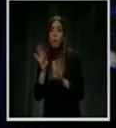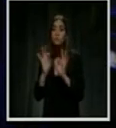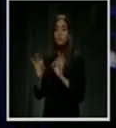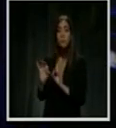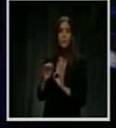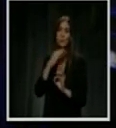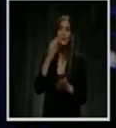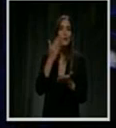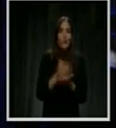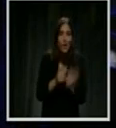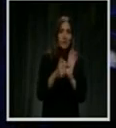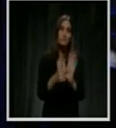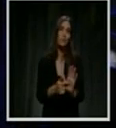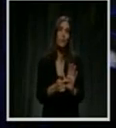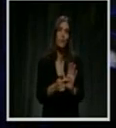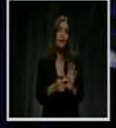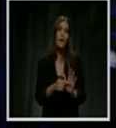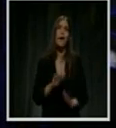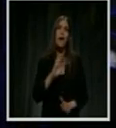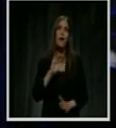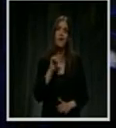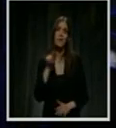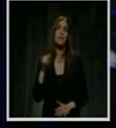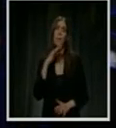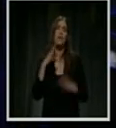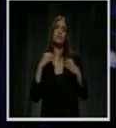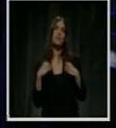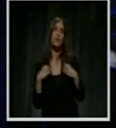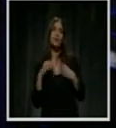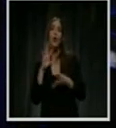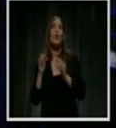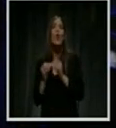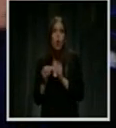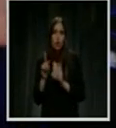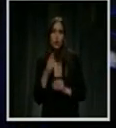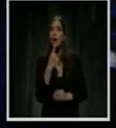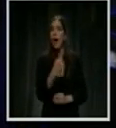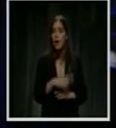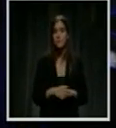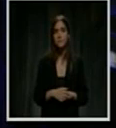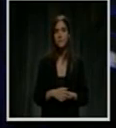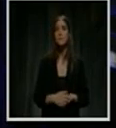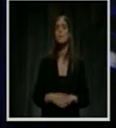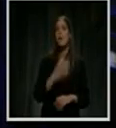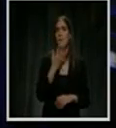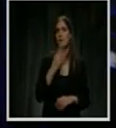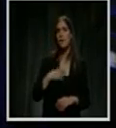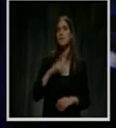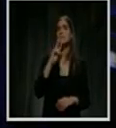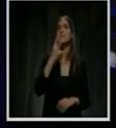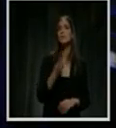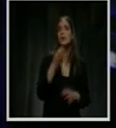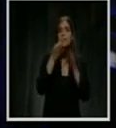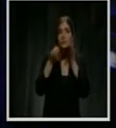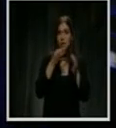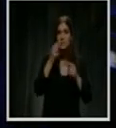ta' kif ħdimna, dejjem tagħżel illi ma tiċċitax, però lil hinn minn hekk meta niġi għad-domanda tiegħek li hemm fuq dak li huwa